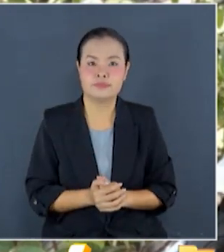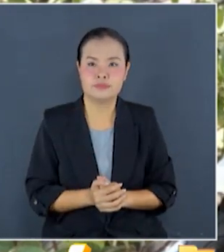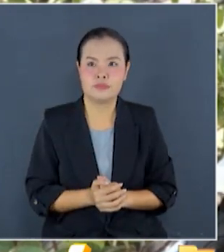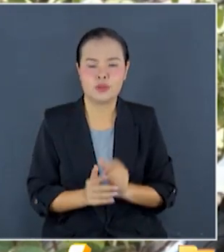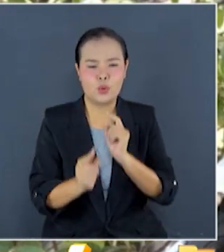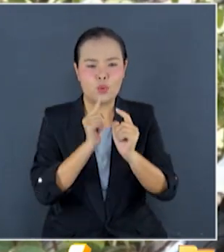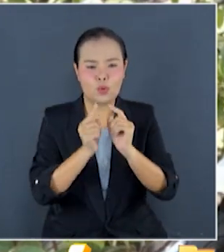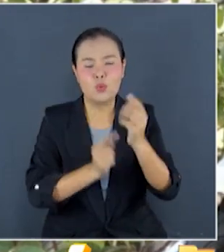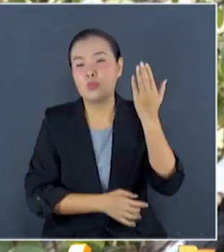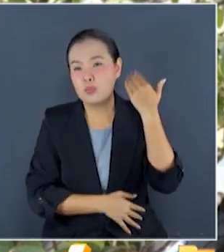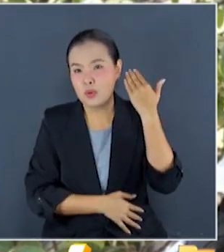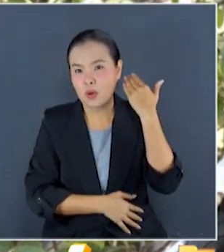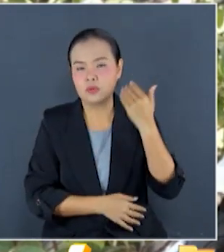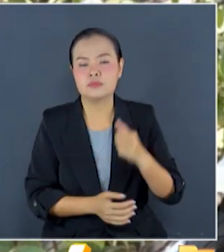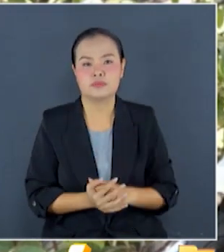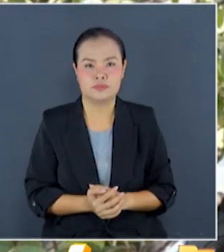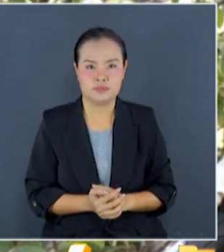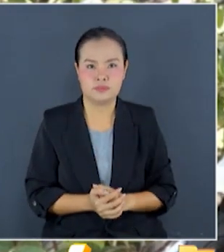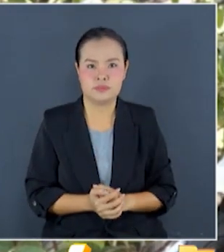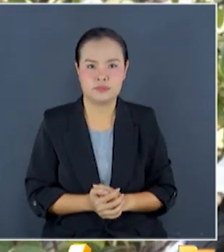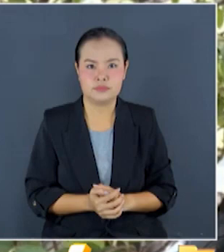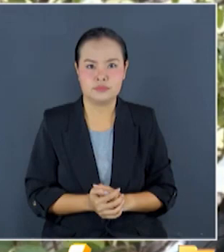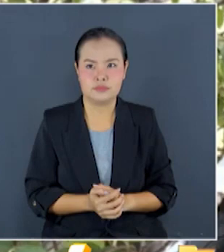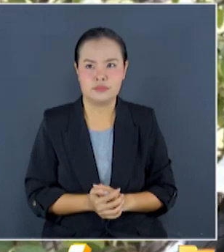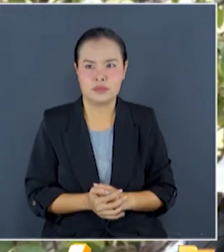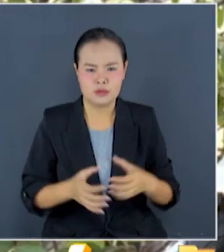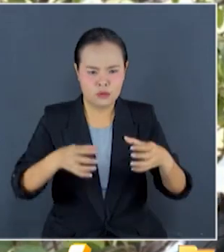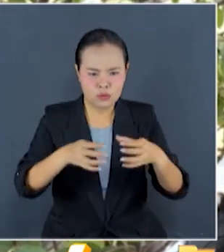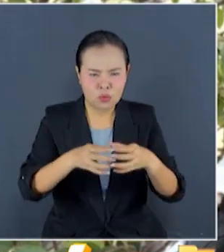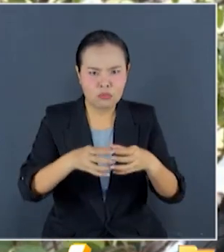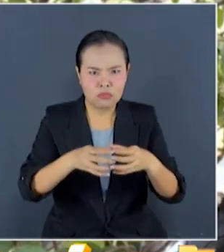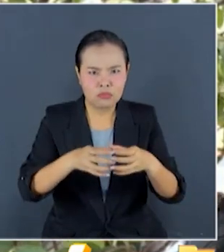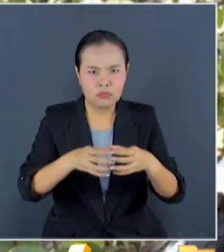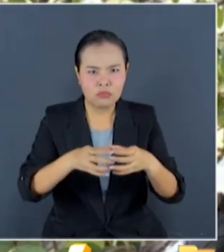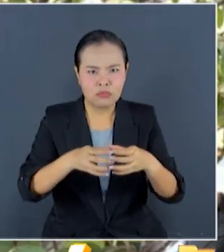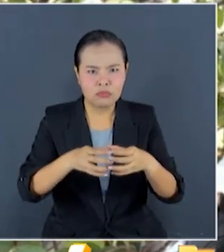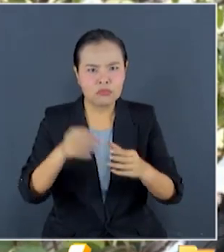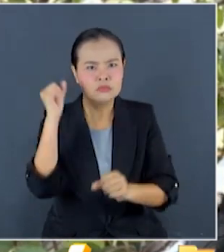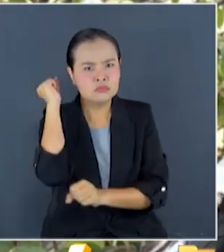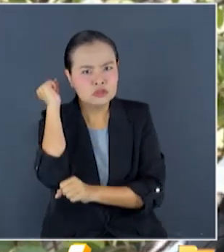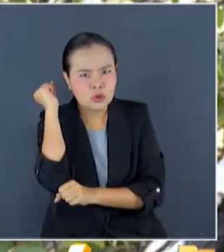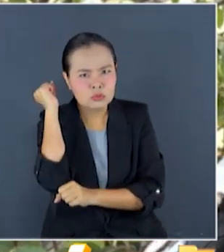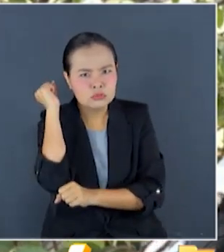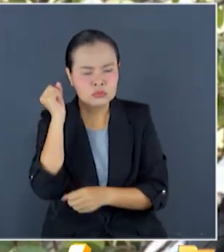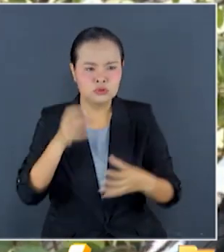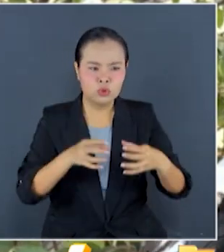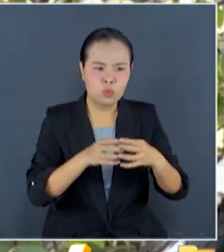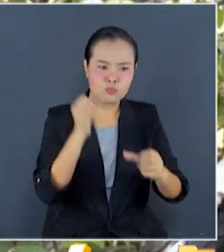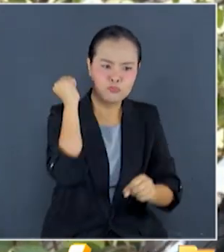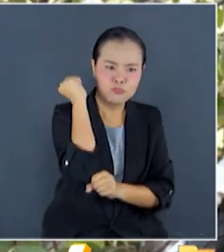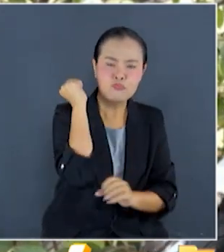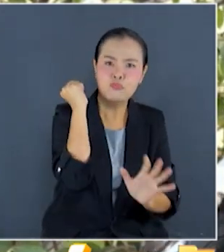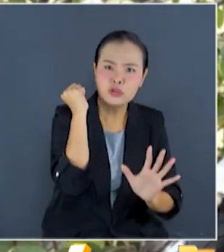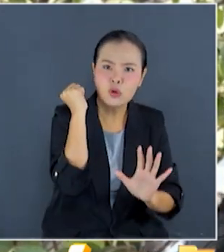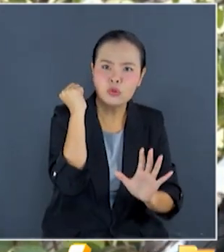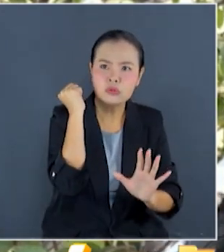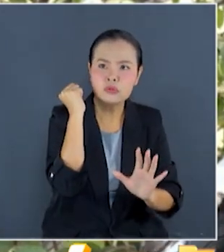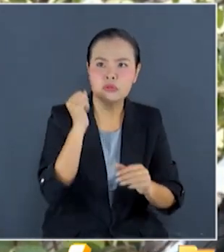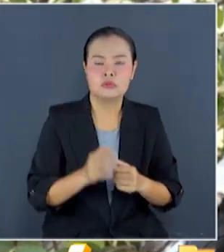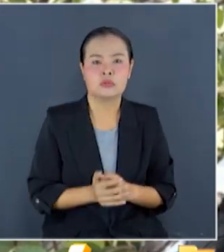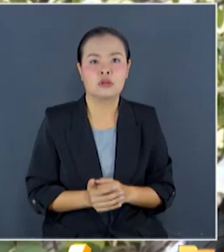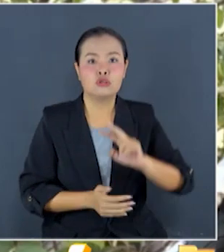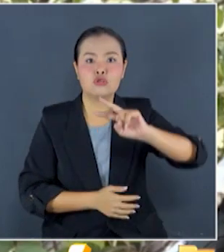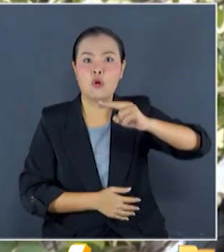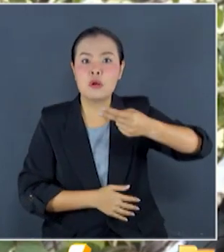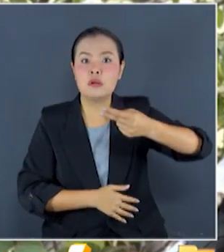พูดคุยกันแล้วล่ะว่าตรงไหนคือเปราะบางตรงไหนคือไม่เปราะบางถ้าผมบอกว่าต่ำกว่า 20,000 ไม่เปราะบ